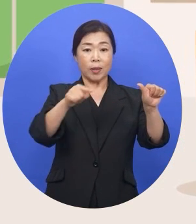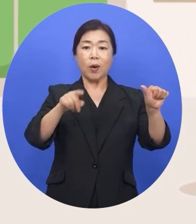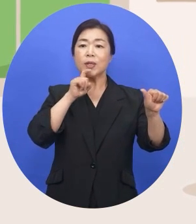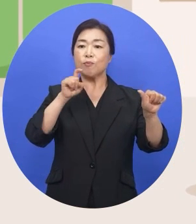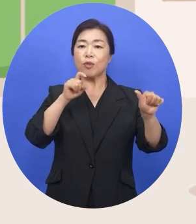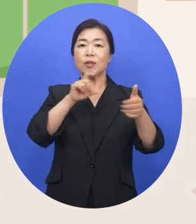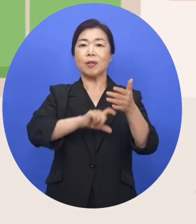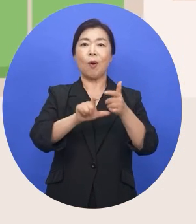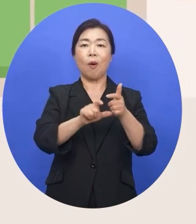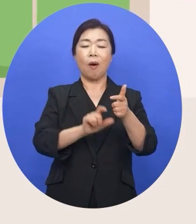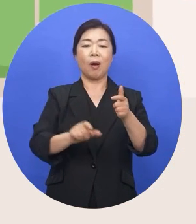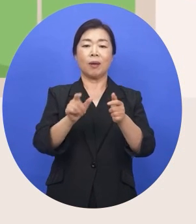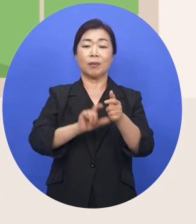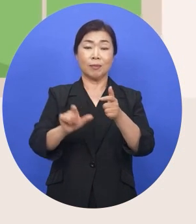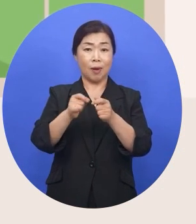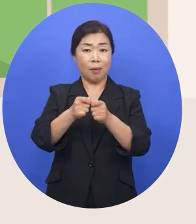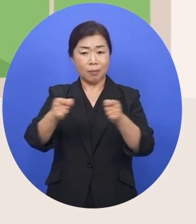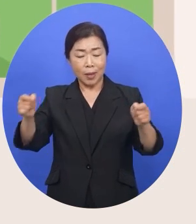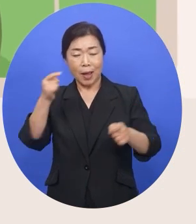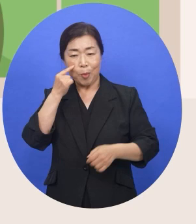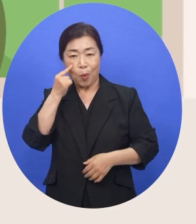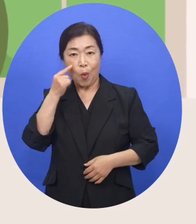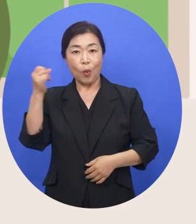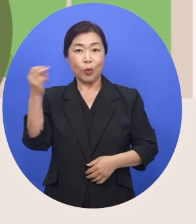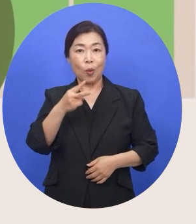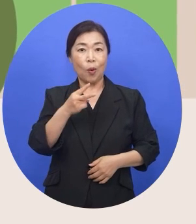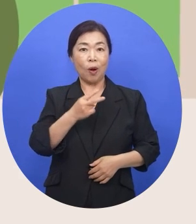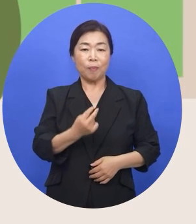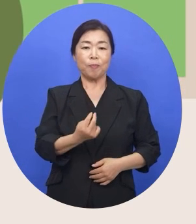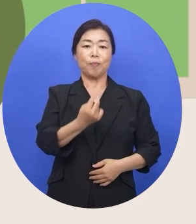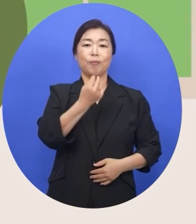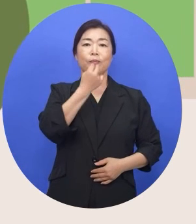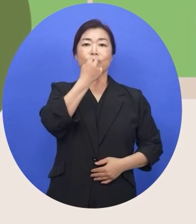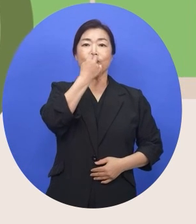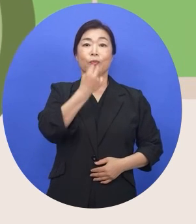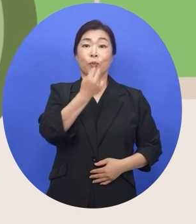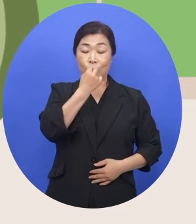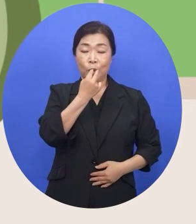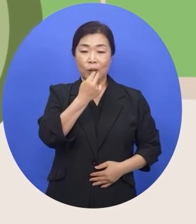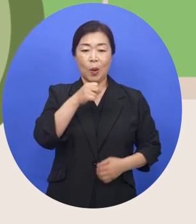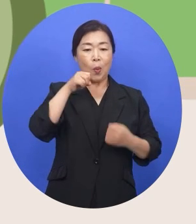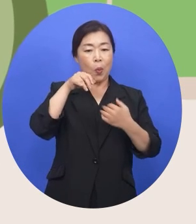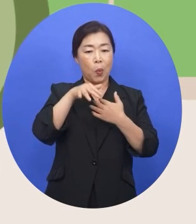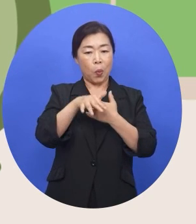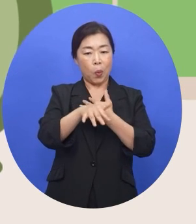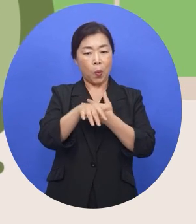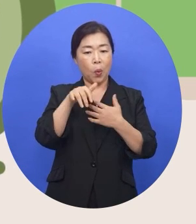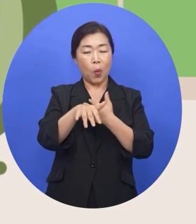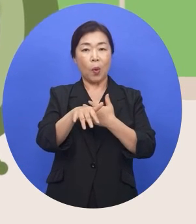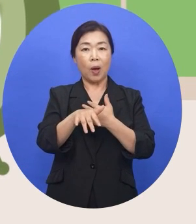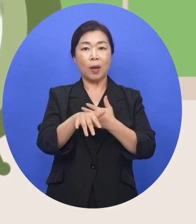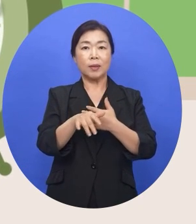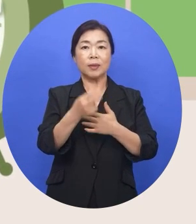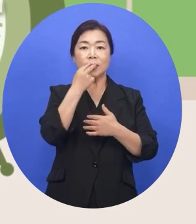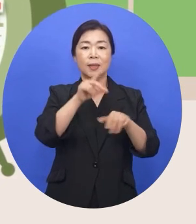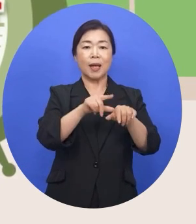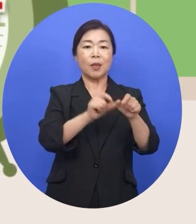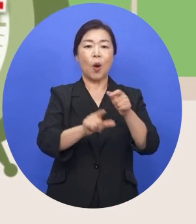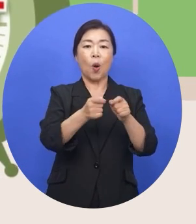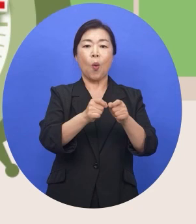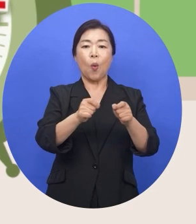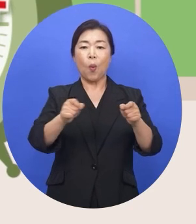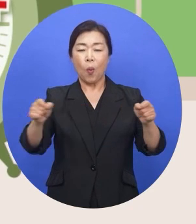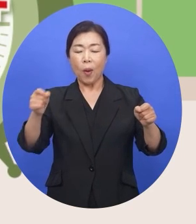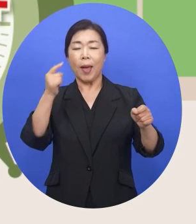10분 정도로 늘려보세요. 그리고 점차 들이쉬는 숨과 내쉬는 숨의 길이를 늘려보는